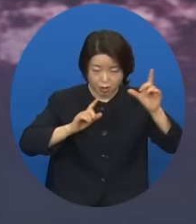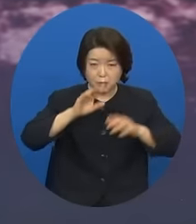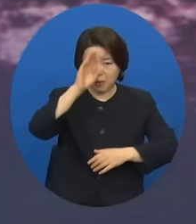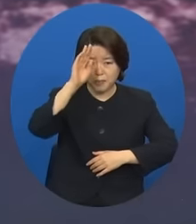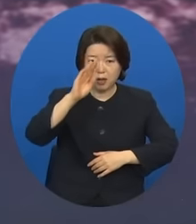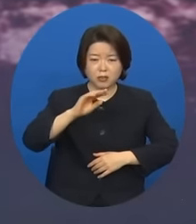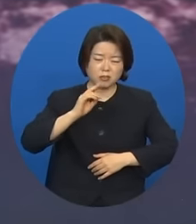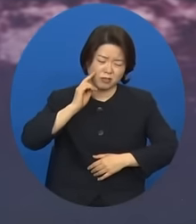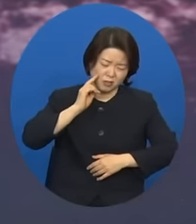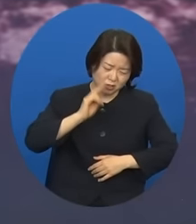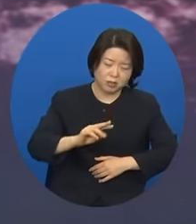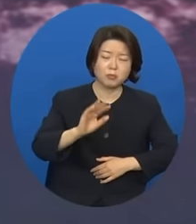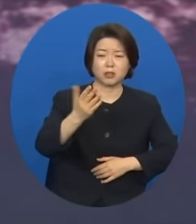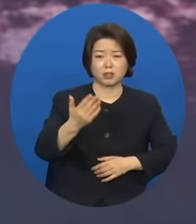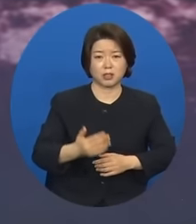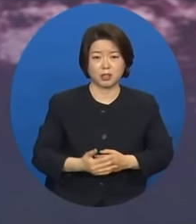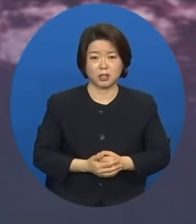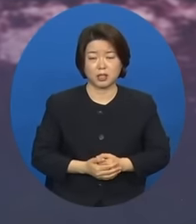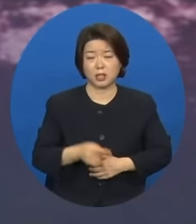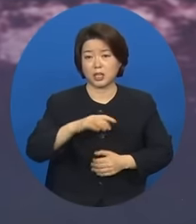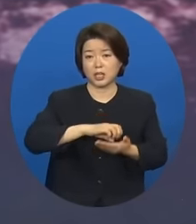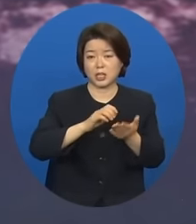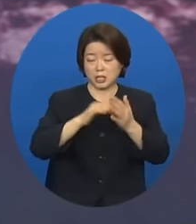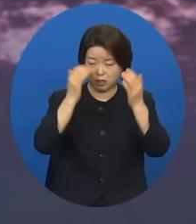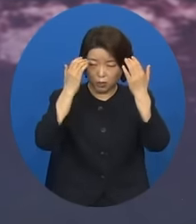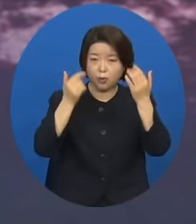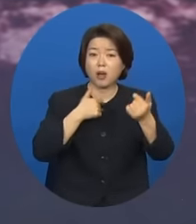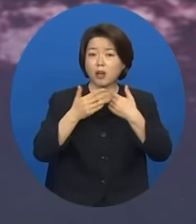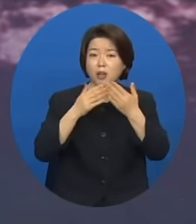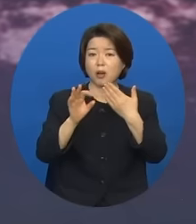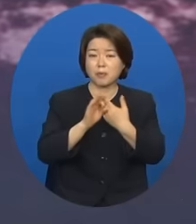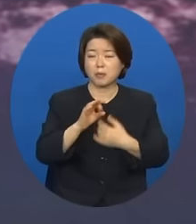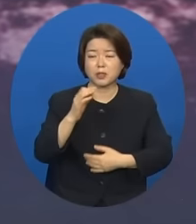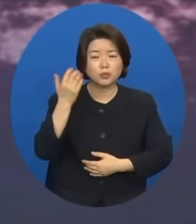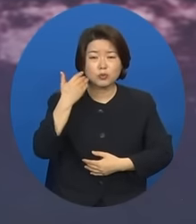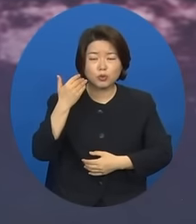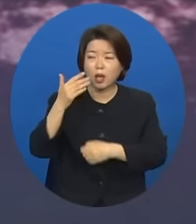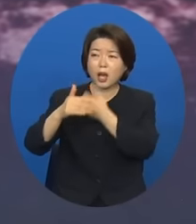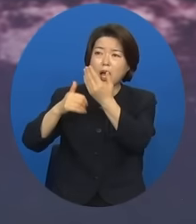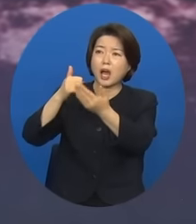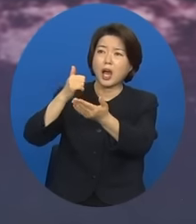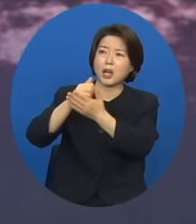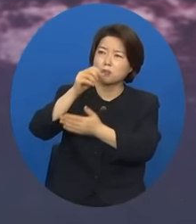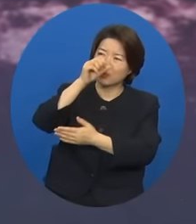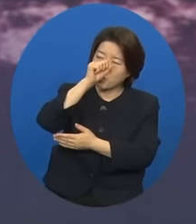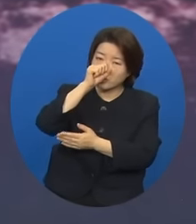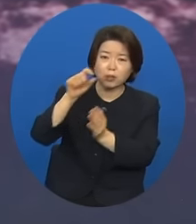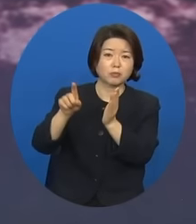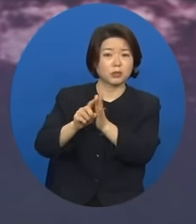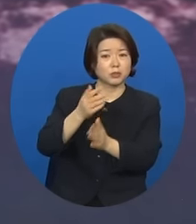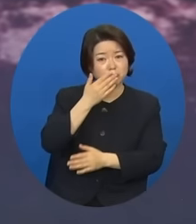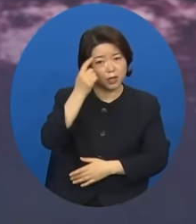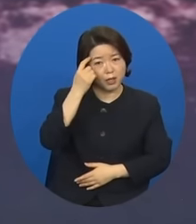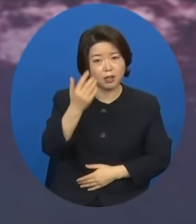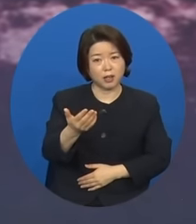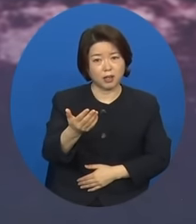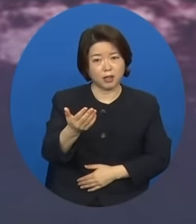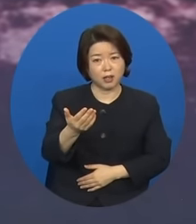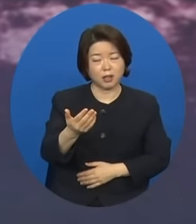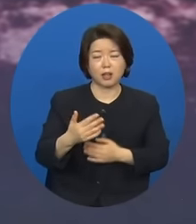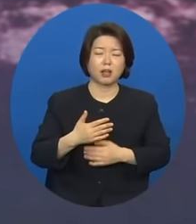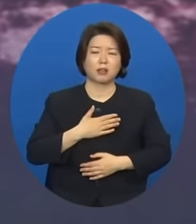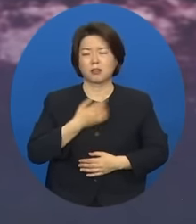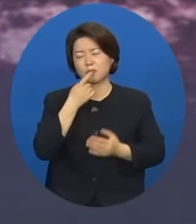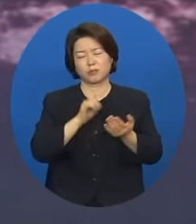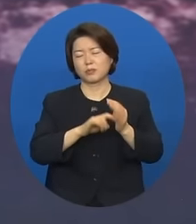악화되었다는 거예요이 정도 고난을 겪으면 누가 하나님을 선한 하나님이라고 믿겠습니까 저라도 쉽지